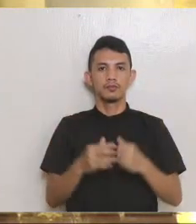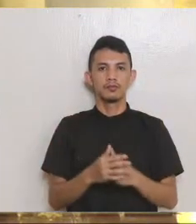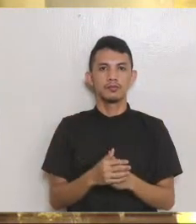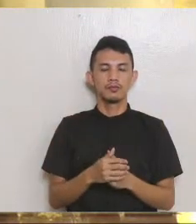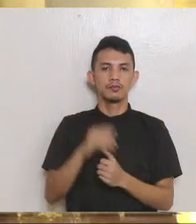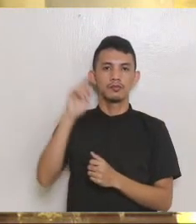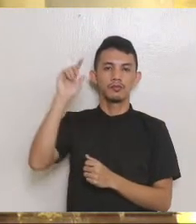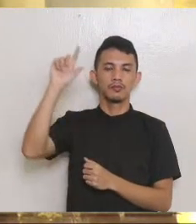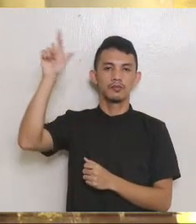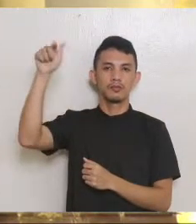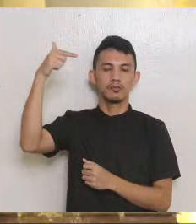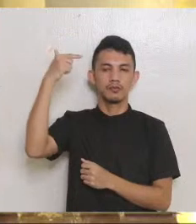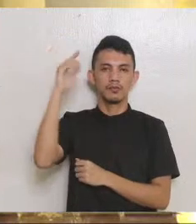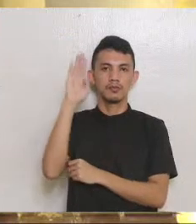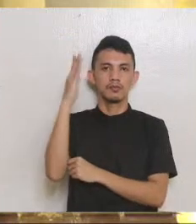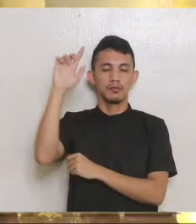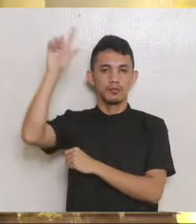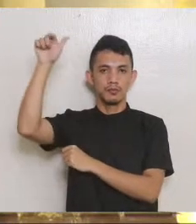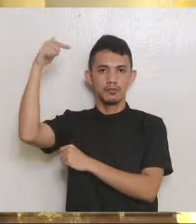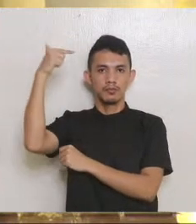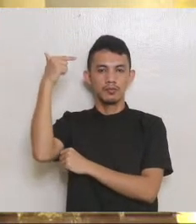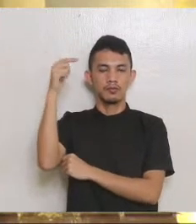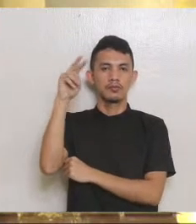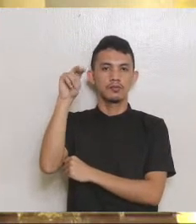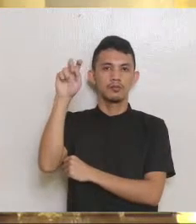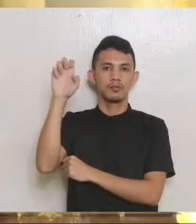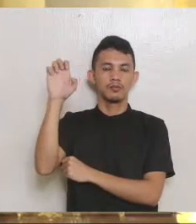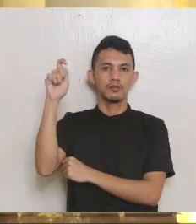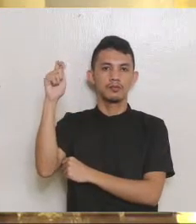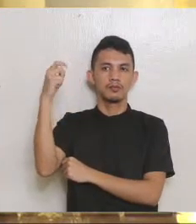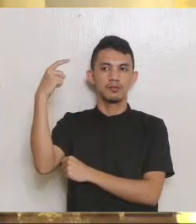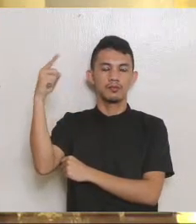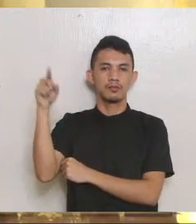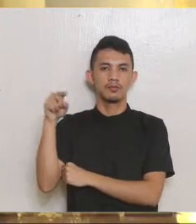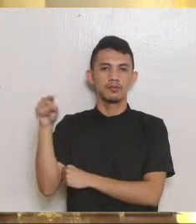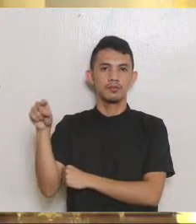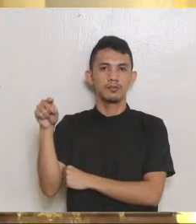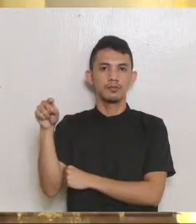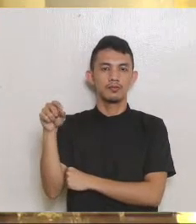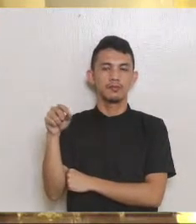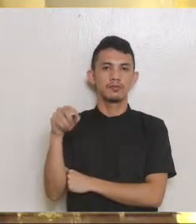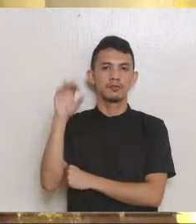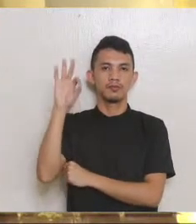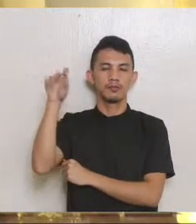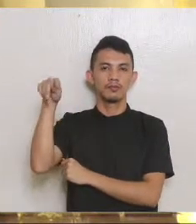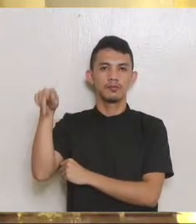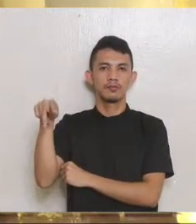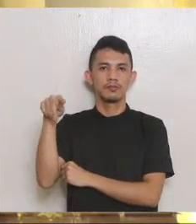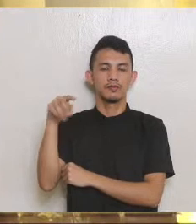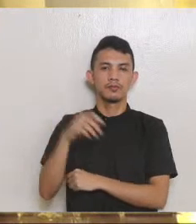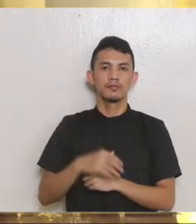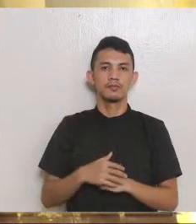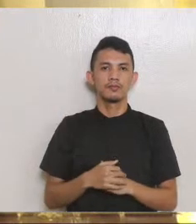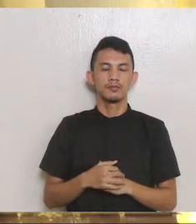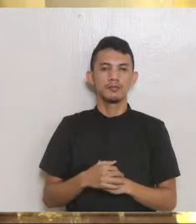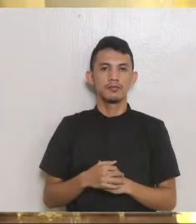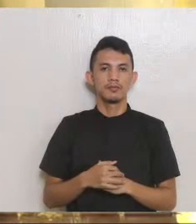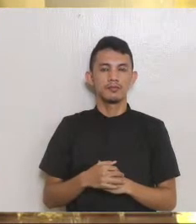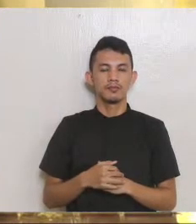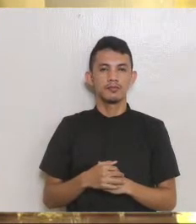Unit PIO, Nets TV Caraga, Phil Products Cable TV Channels 3 and